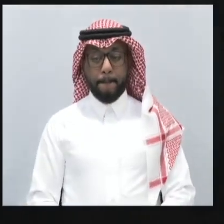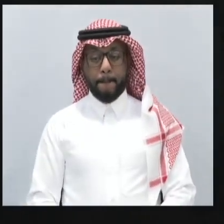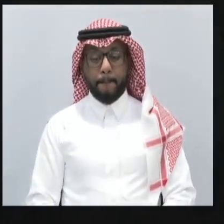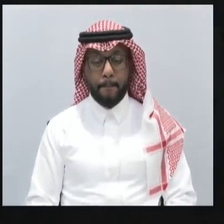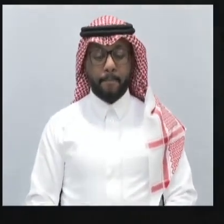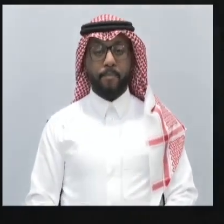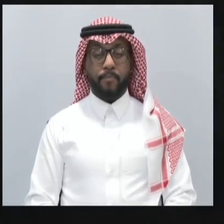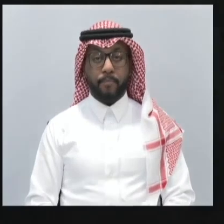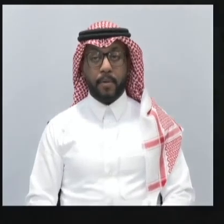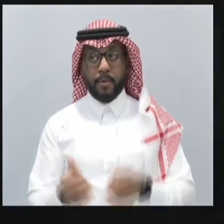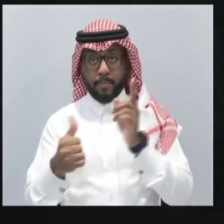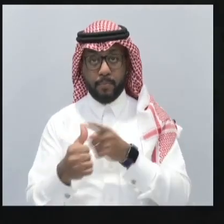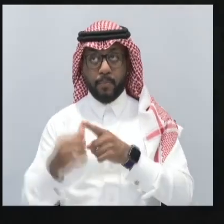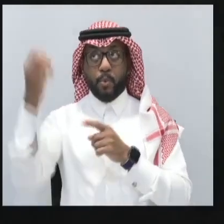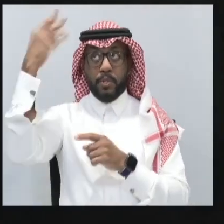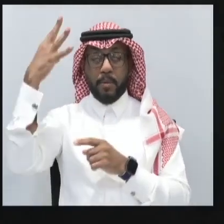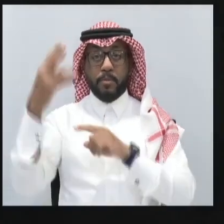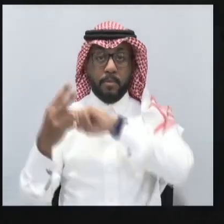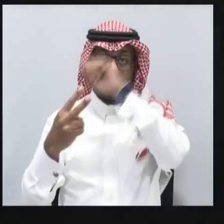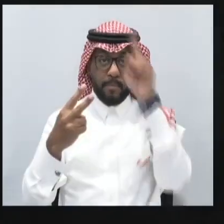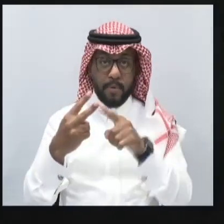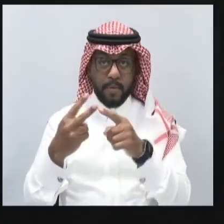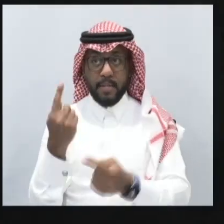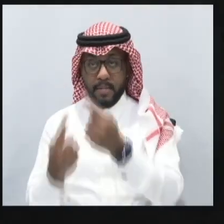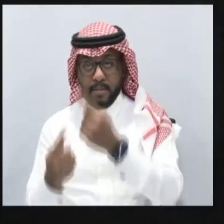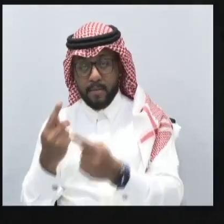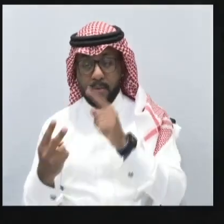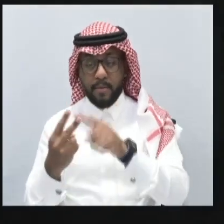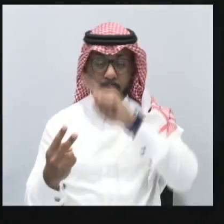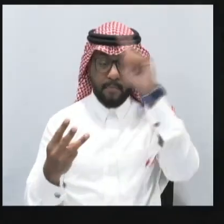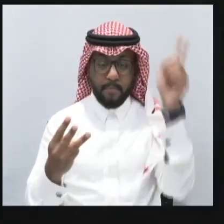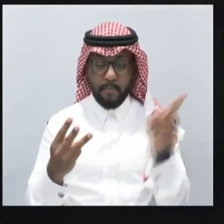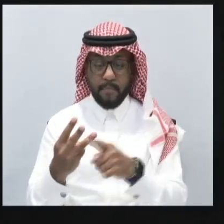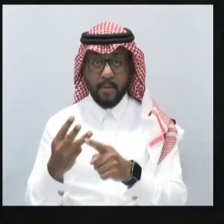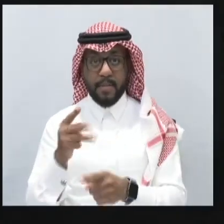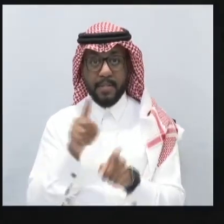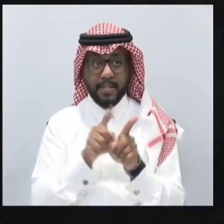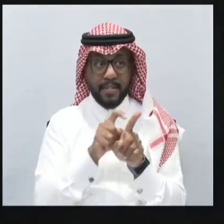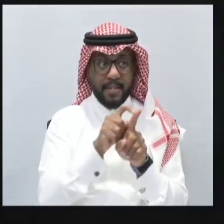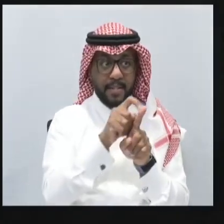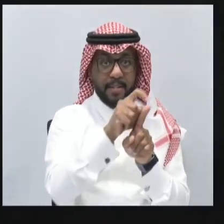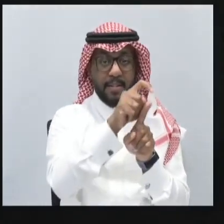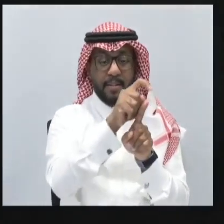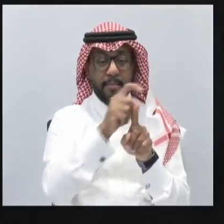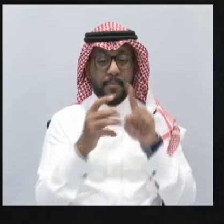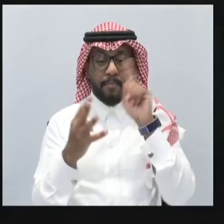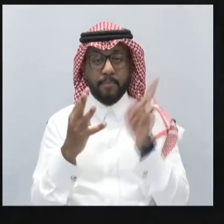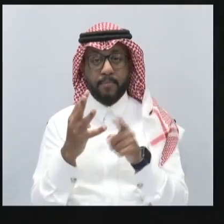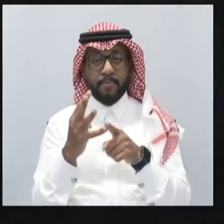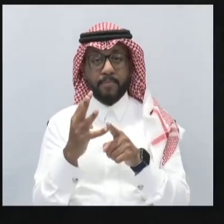ليش للحيوان اكل اعشاب حيوان ياكل العشب مثل جراده بعدين حيوان